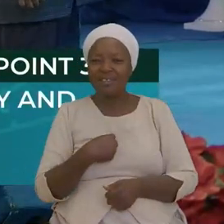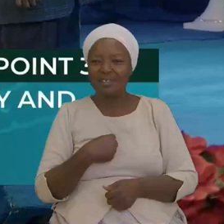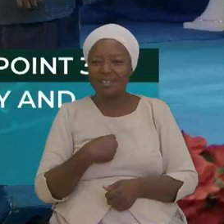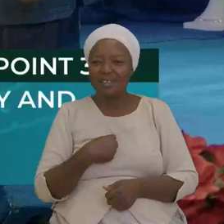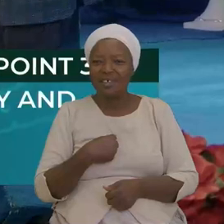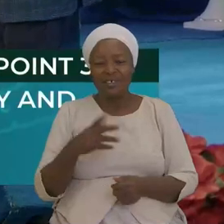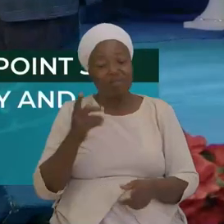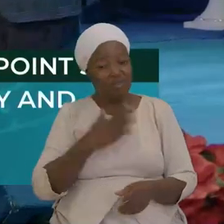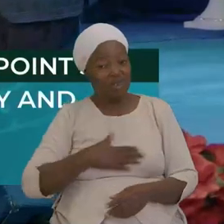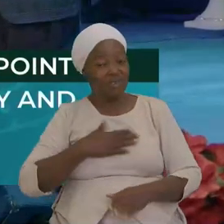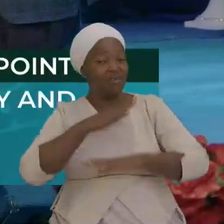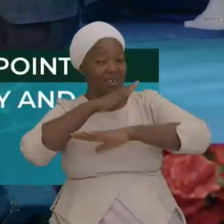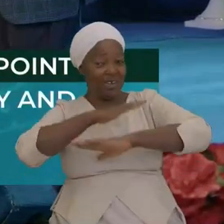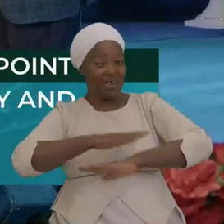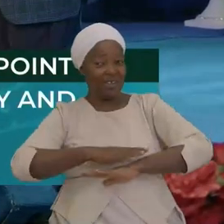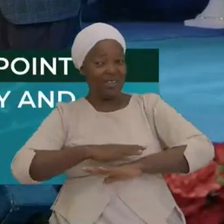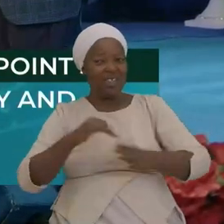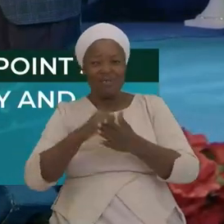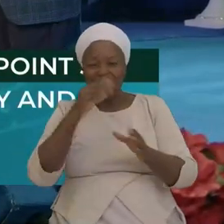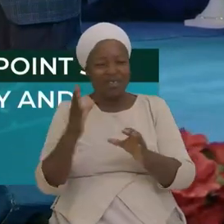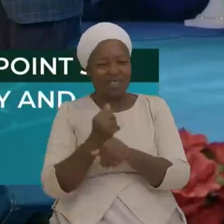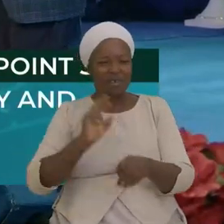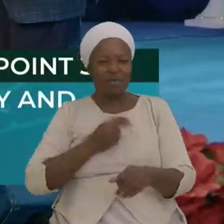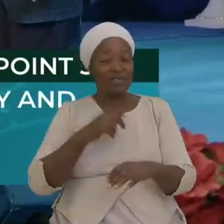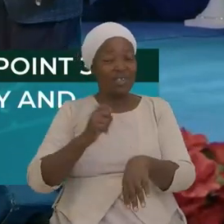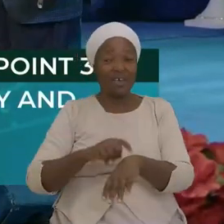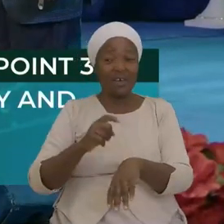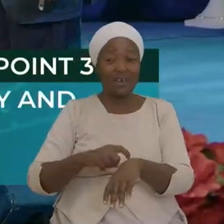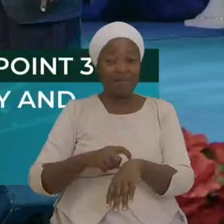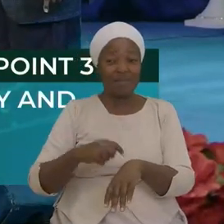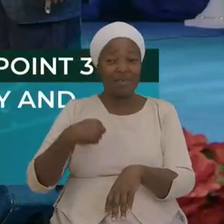Et dire sois tranquille, ça ne nous prendra pas assez de temps.